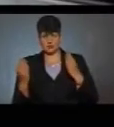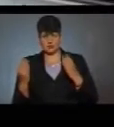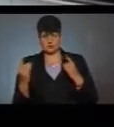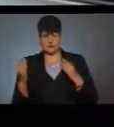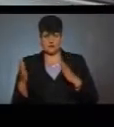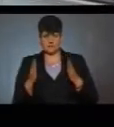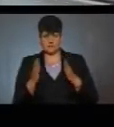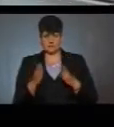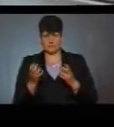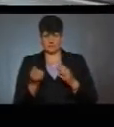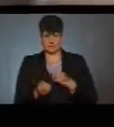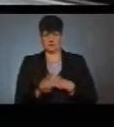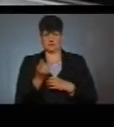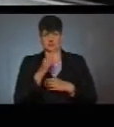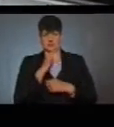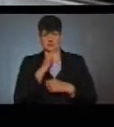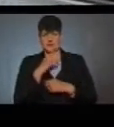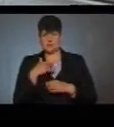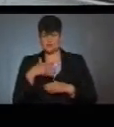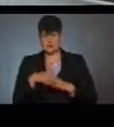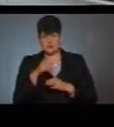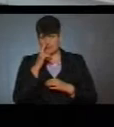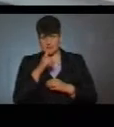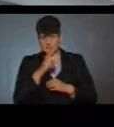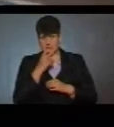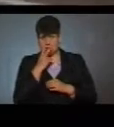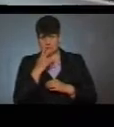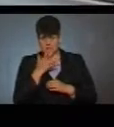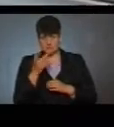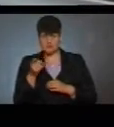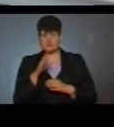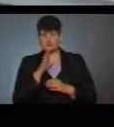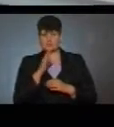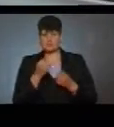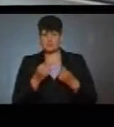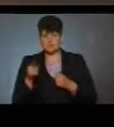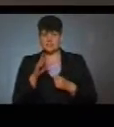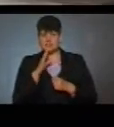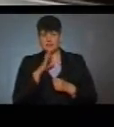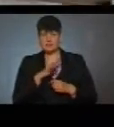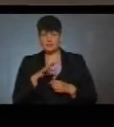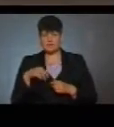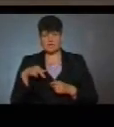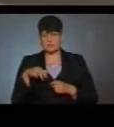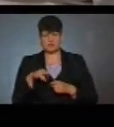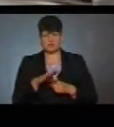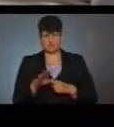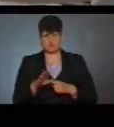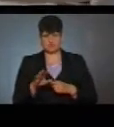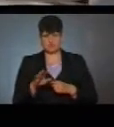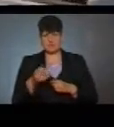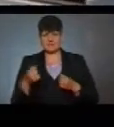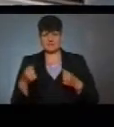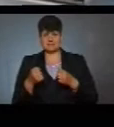мною з'явилася просто жінка. Я так розумію, я її не бачив через цю машину. Ну, жінка не була на пішохідному, тобто я її